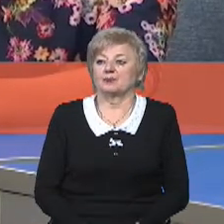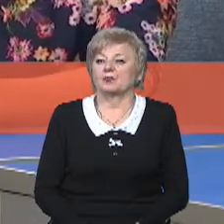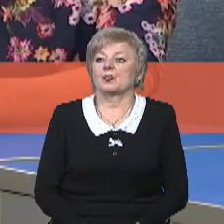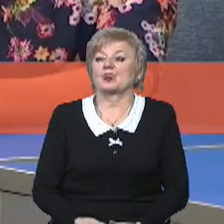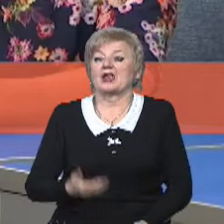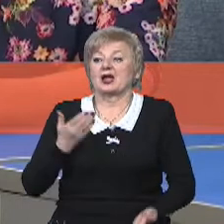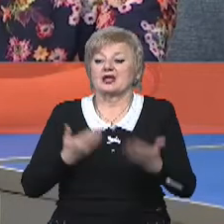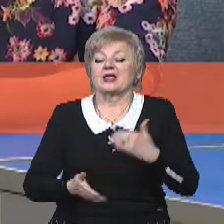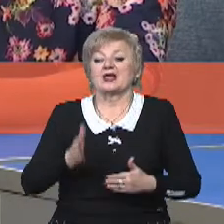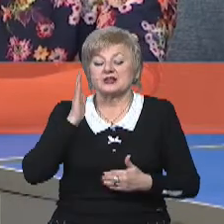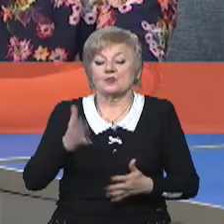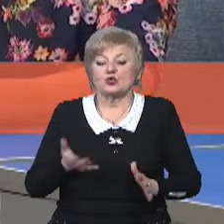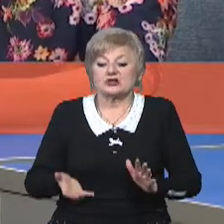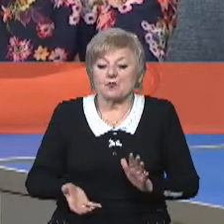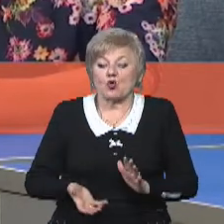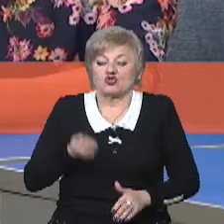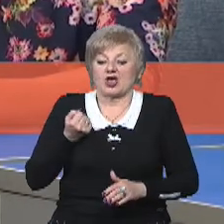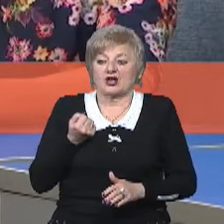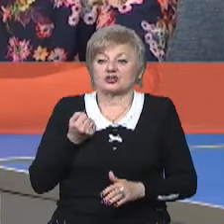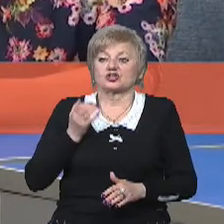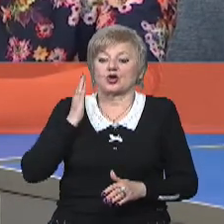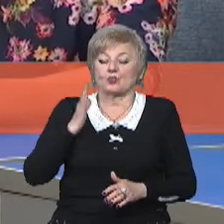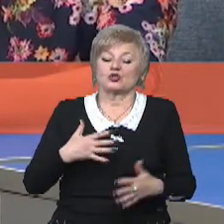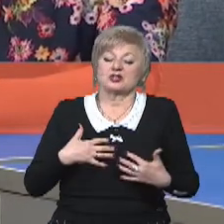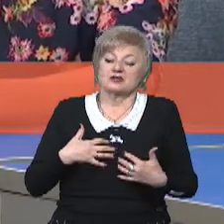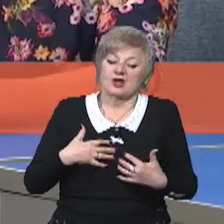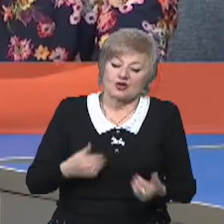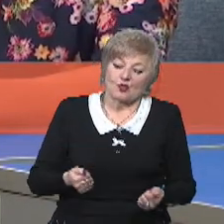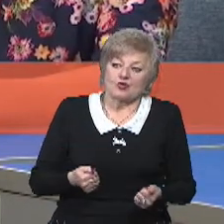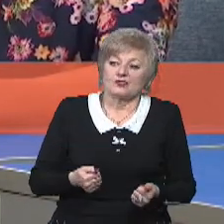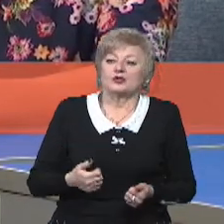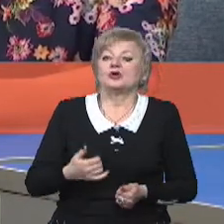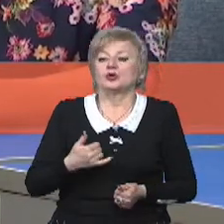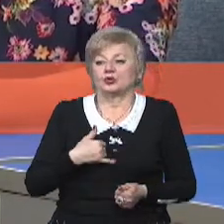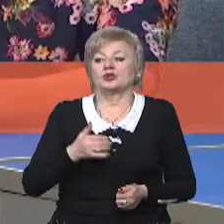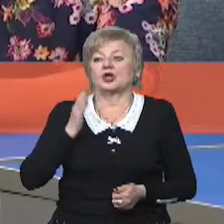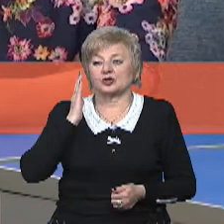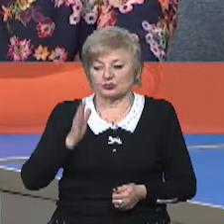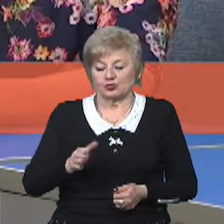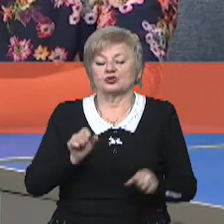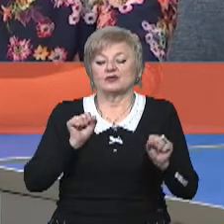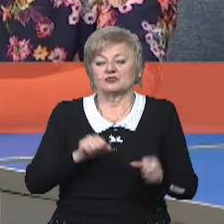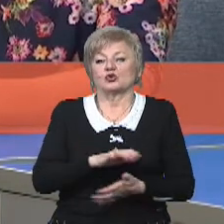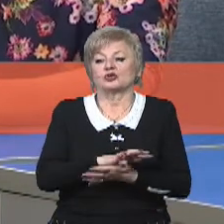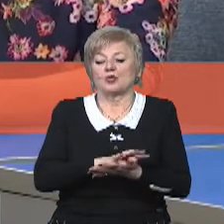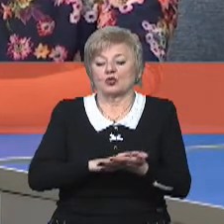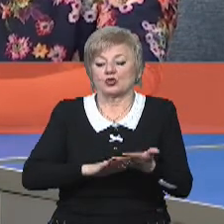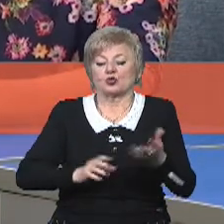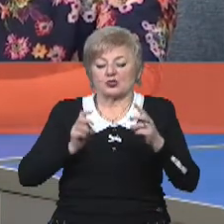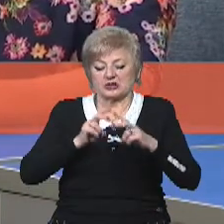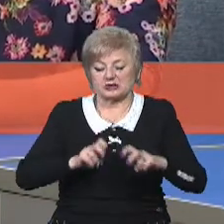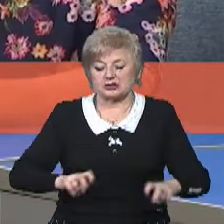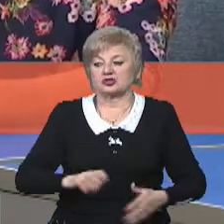Якщо буде підтримка, якщо буде здоров'я, то у нас буде можливість продовжити свої дослідження і